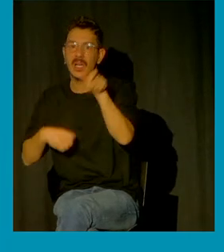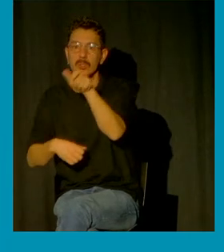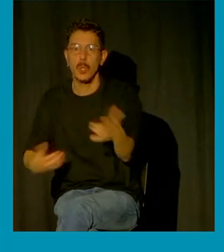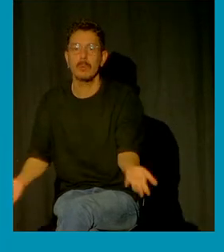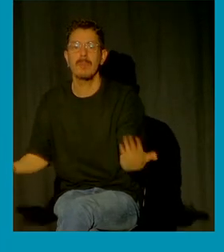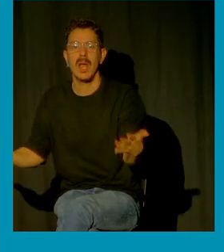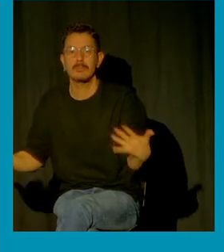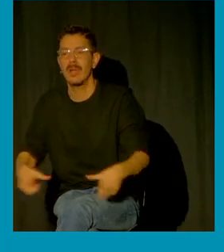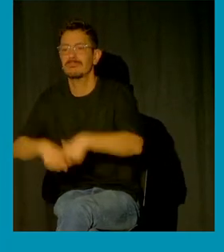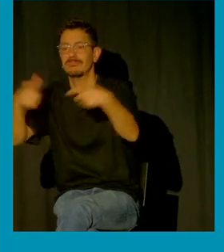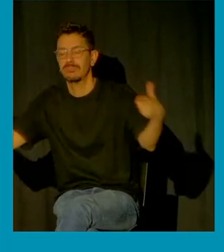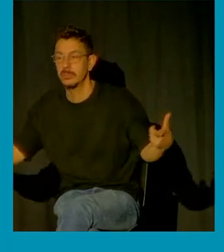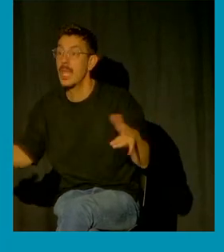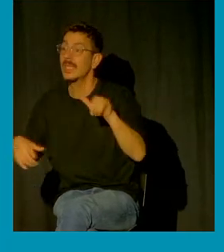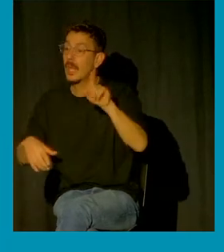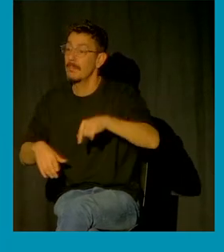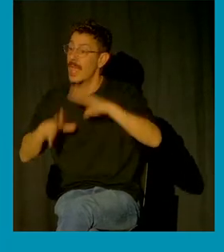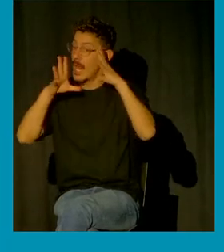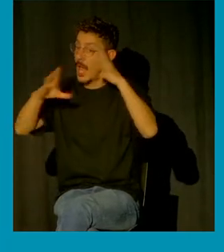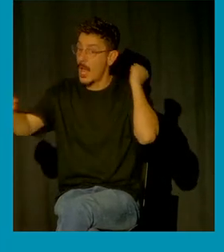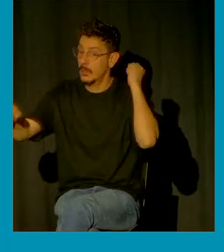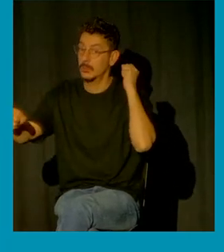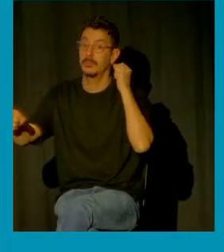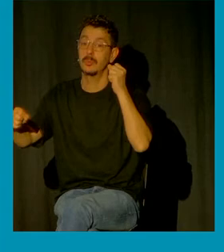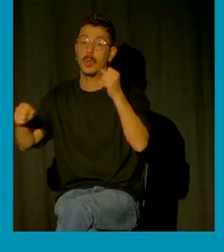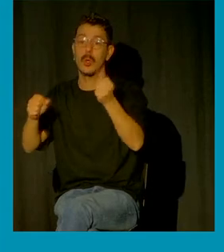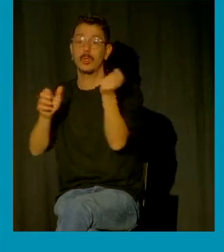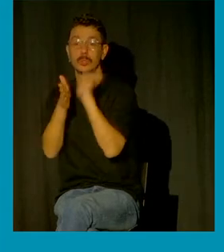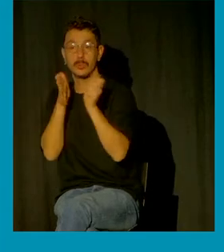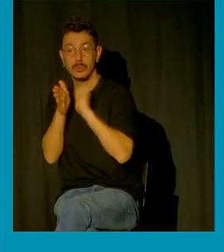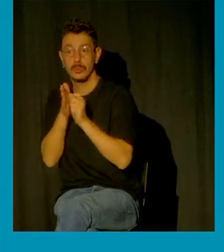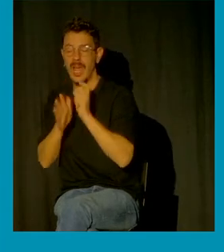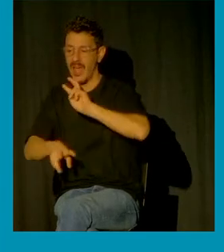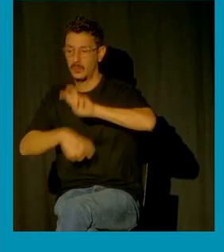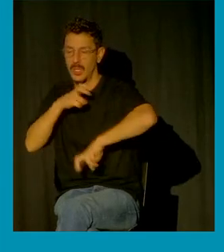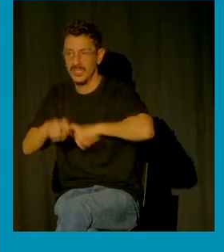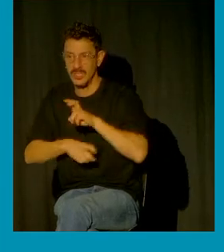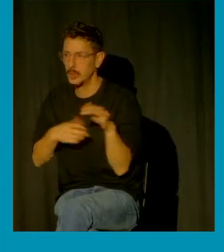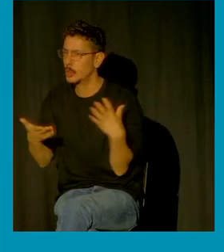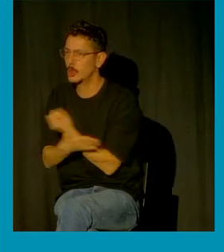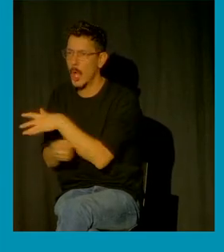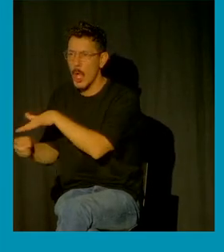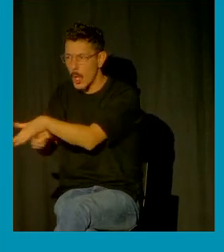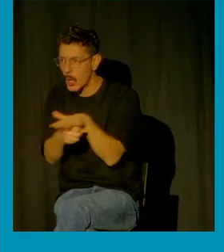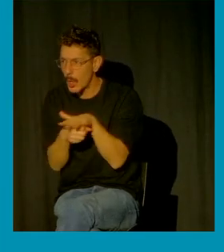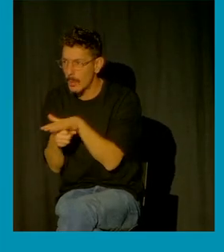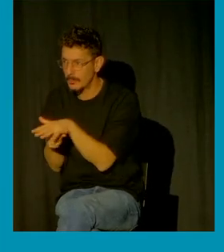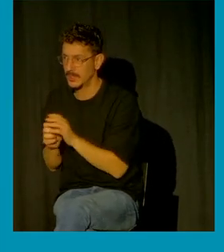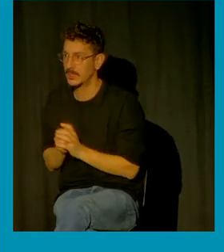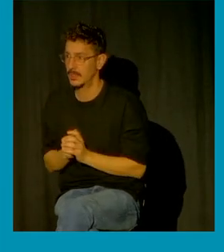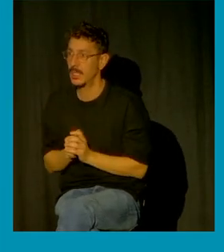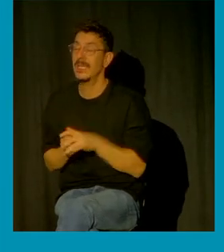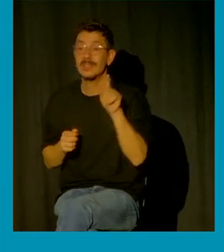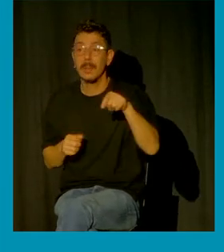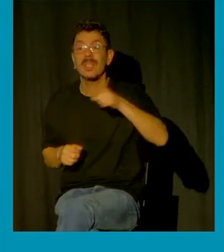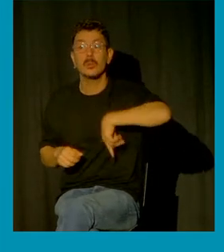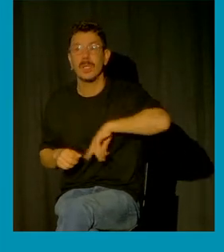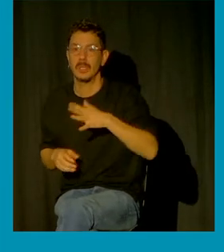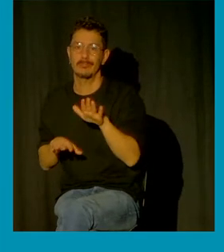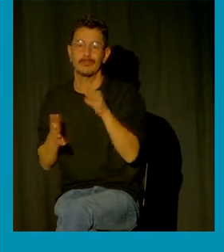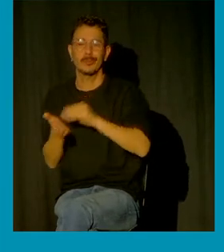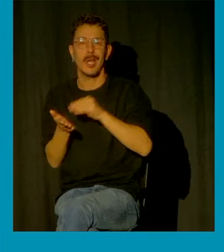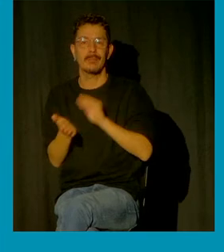actualització dels protocols també en tots els àmbits protocols que també han de tenir el pes fonamental en la prevenció hem confós